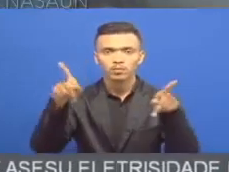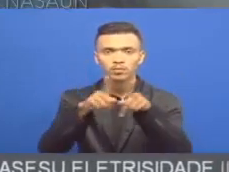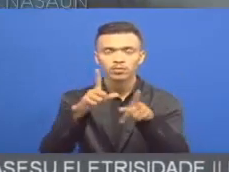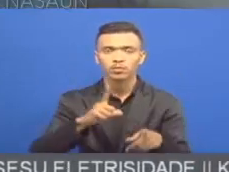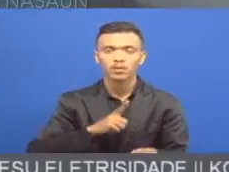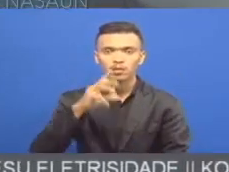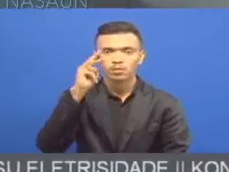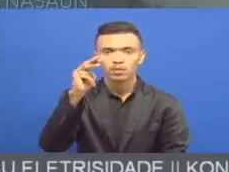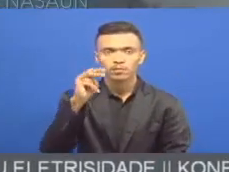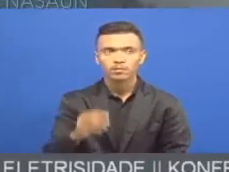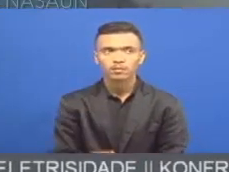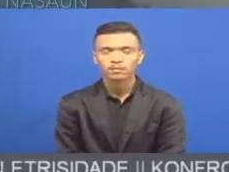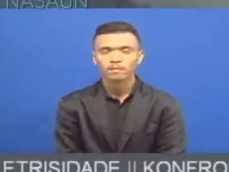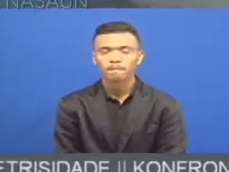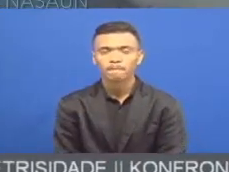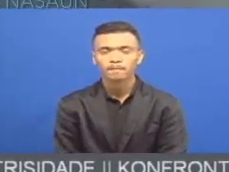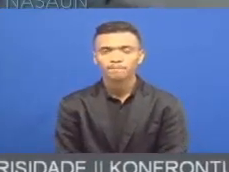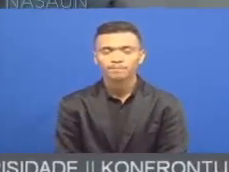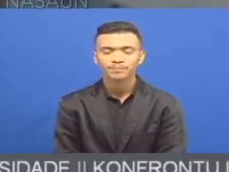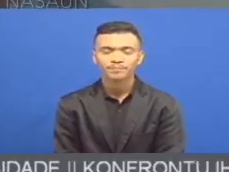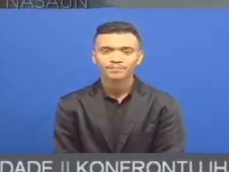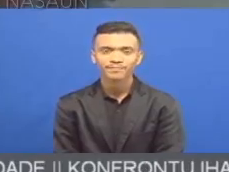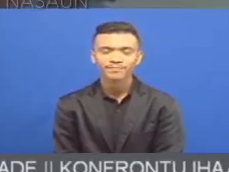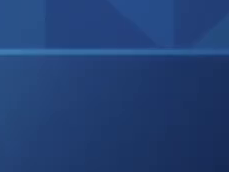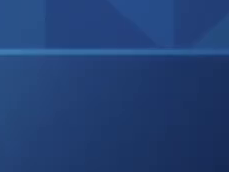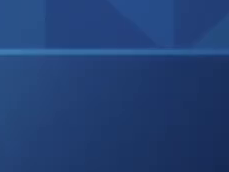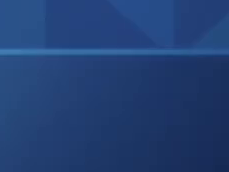Lautem. Husi Lautem, Júlio Seixas ba RTTL.